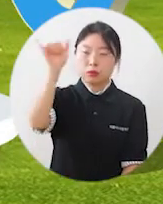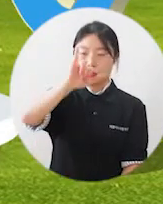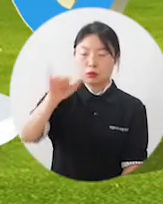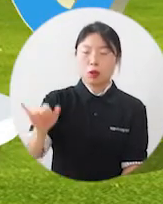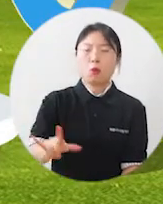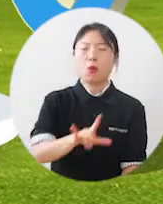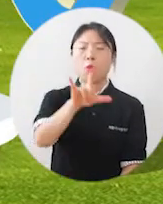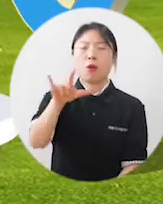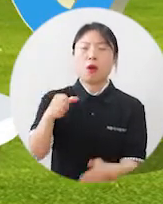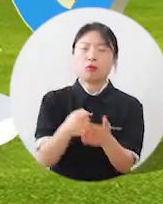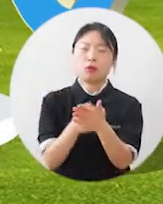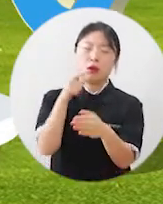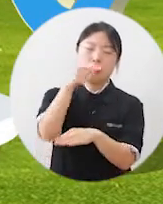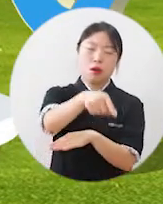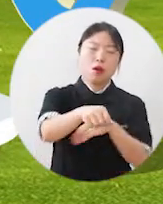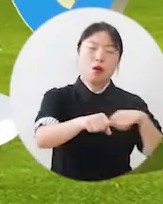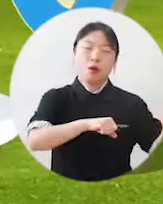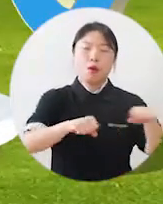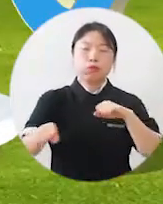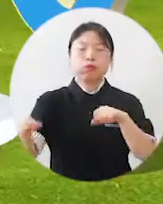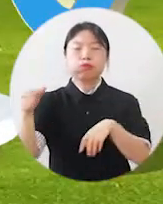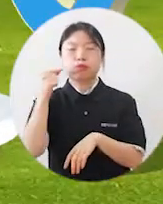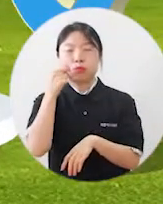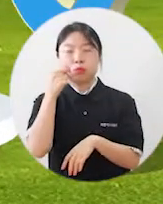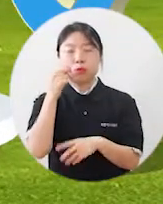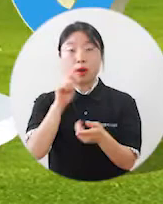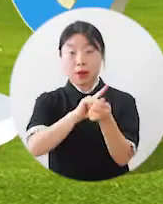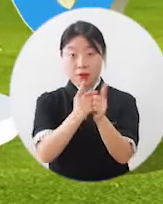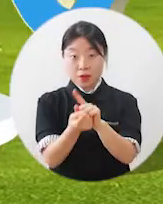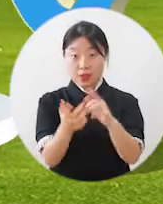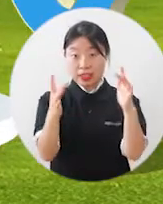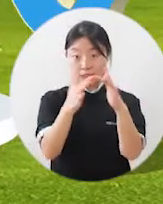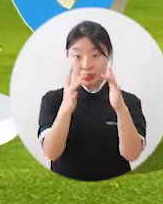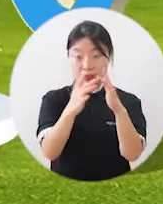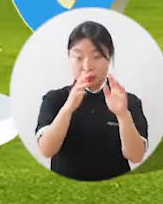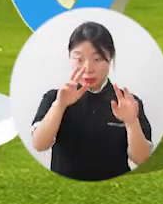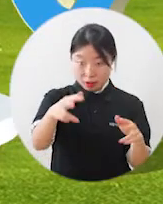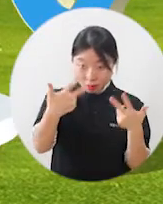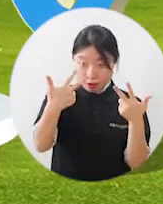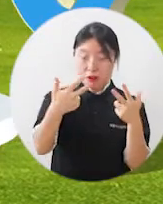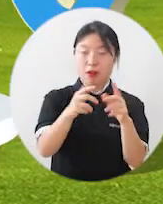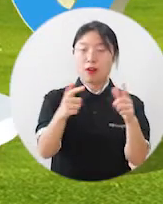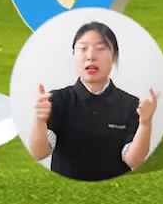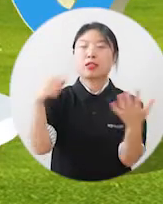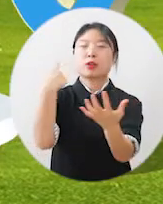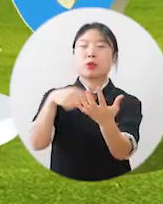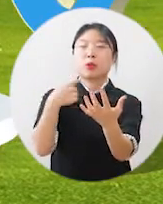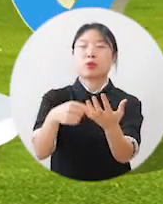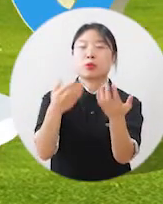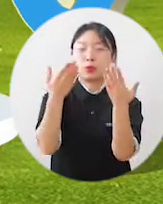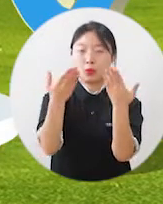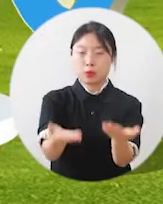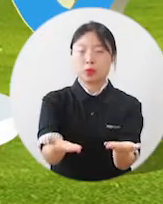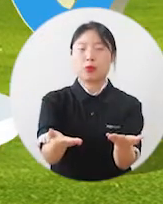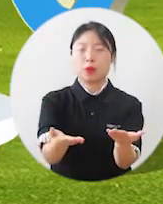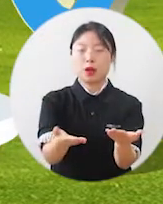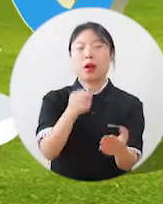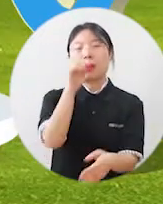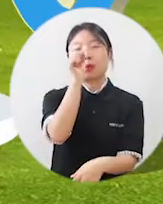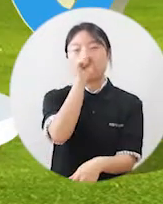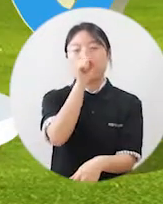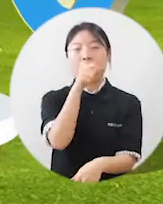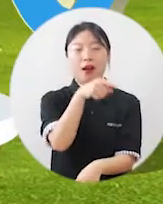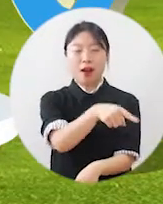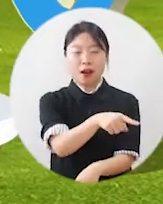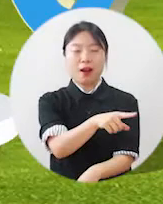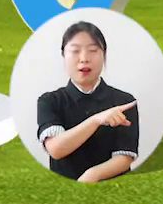건강가정다문화가족지원센터는 코로나19로 야외활동이 제한된 상황에서도 다양한 활동을 온라인을 통한 실시간 쌍방향 소통 방식으로